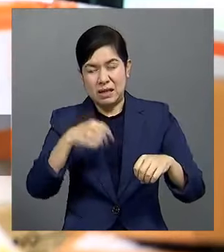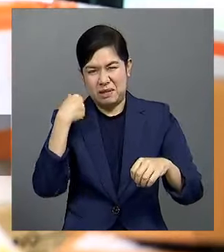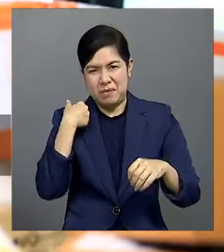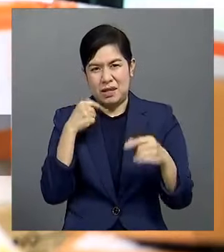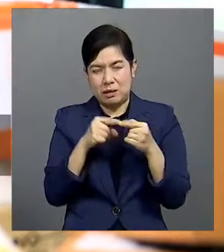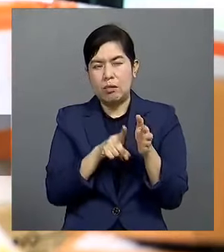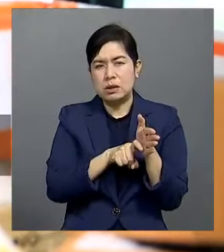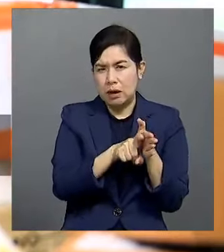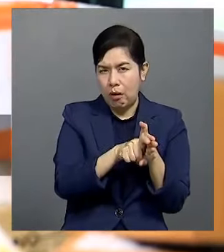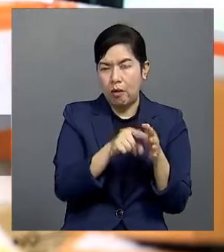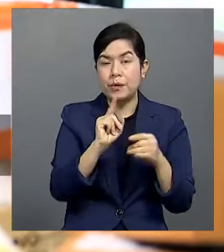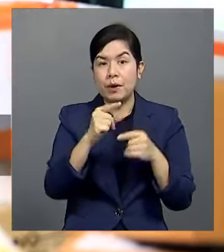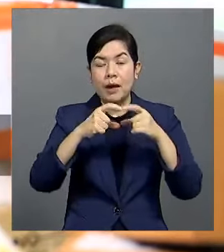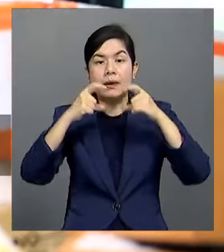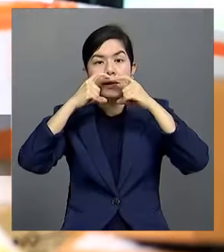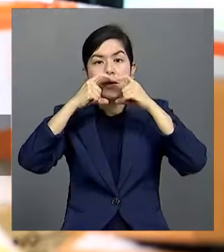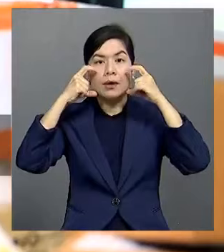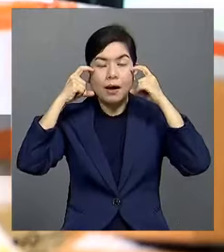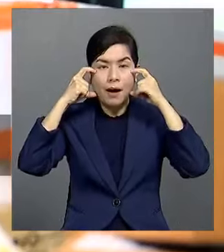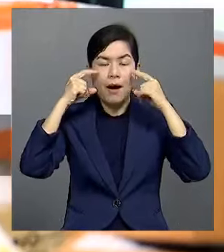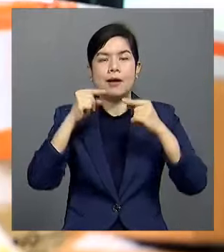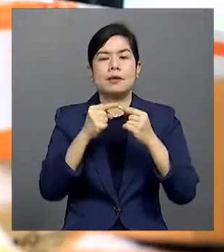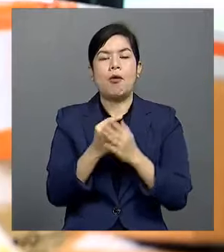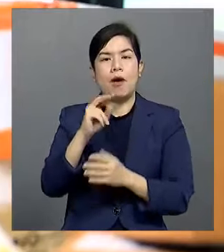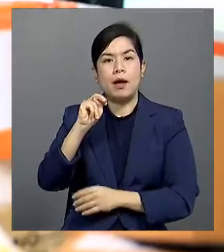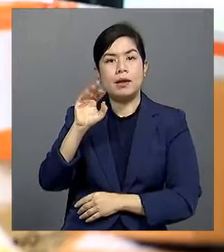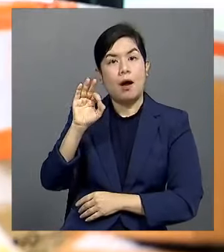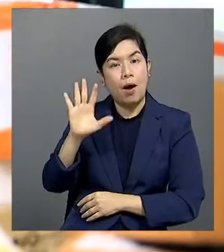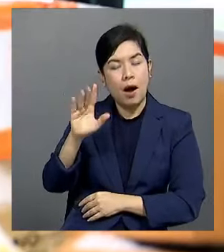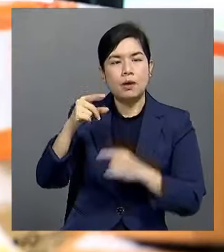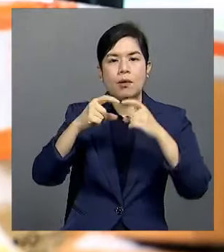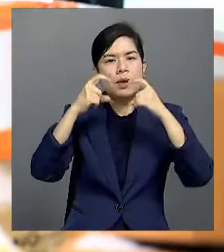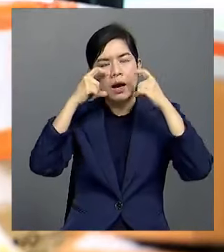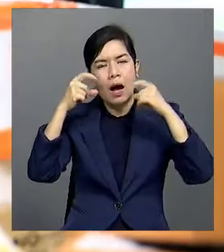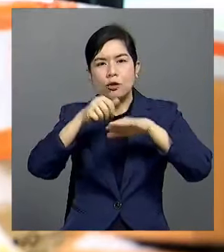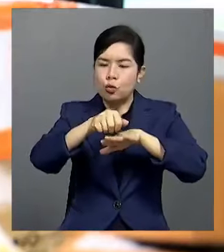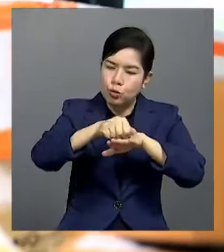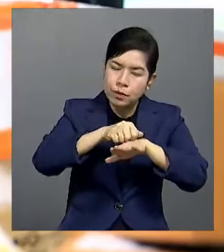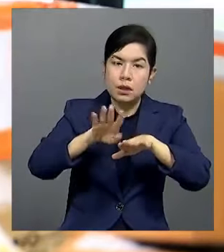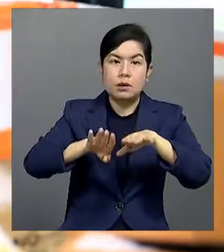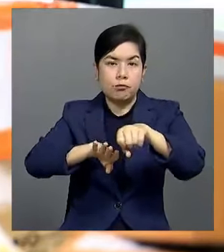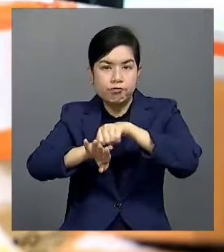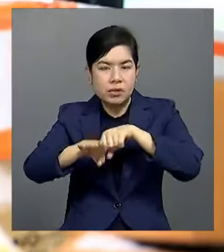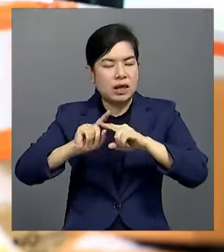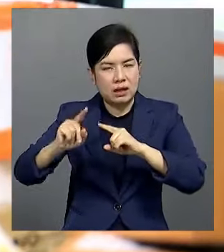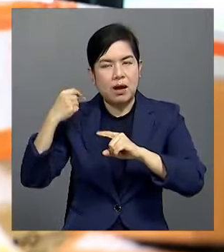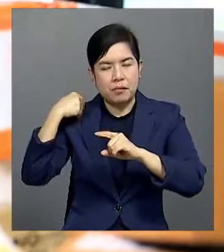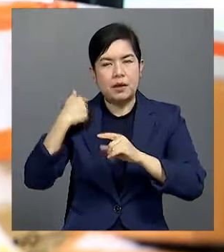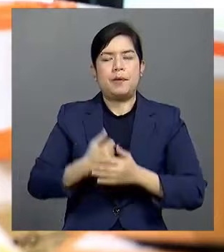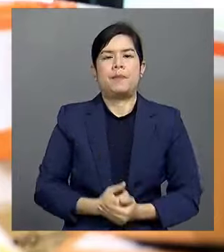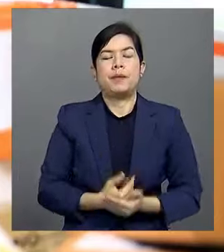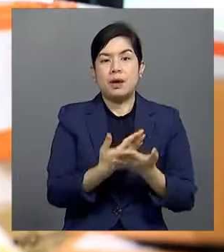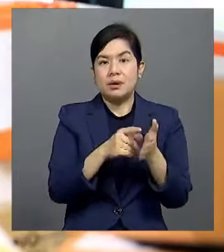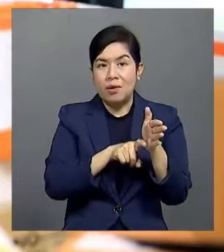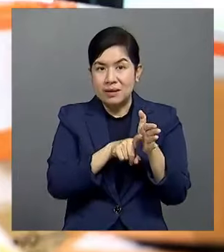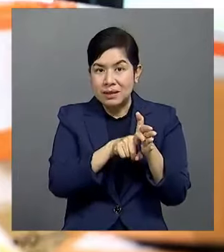ากาก N95 รวมไปถึงถุงมือทางการแพทย์ซึ่งโดยปกติแล้วขยะติดเชื้อเหล่านี้นะคะคุณผู้ชมคะจะเกิดขึ้นในโรงพยาบ